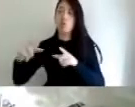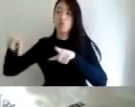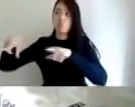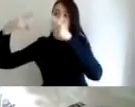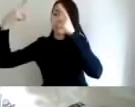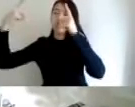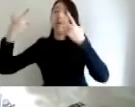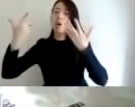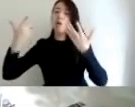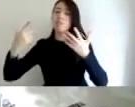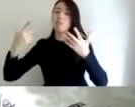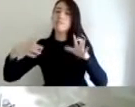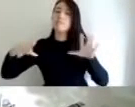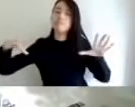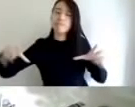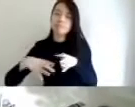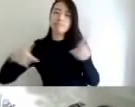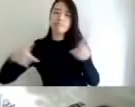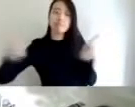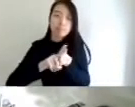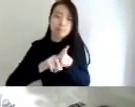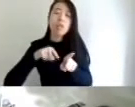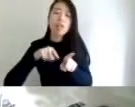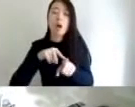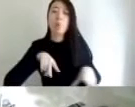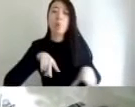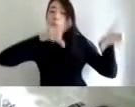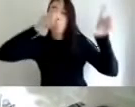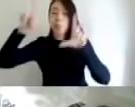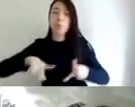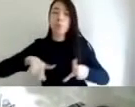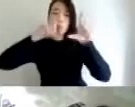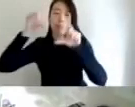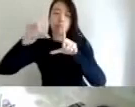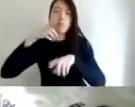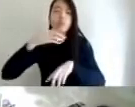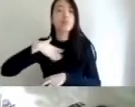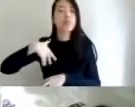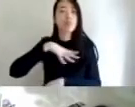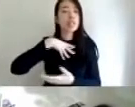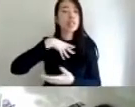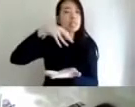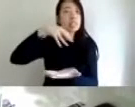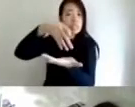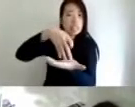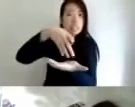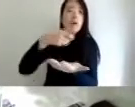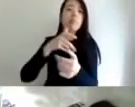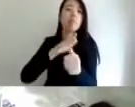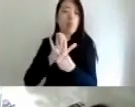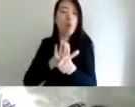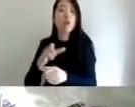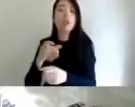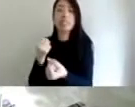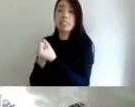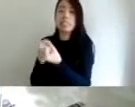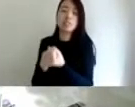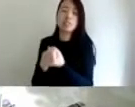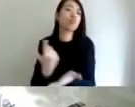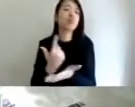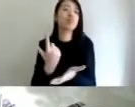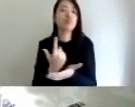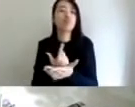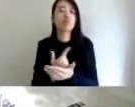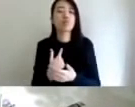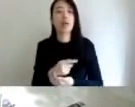呢個城市度嘅，我哋咧都嘅參與同埋支持咧都係好緊要嘅。咁例如就係